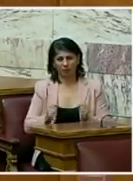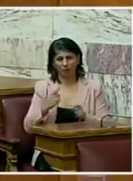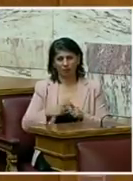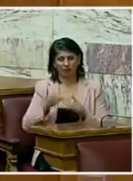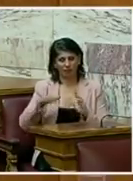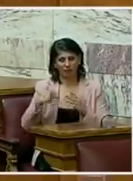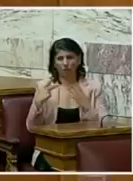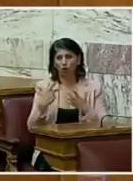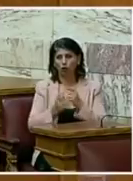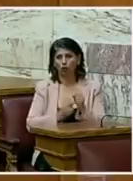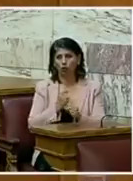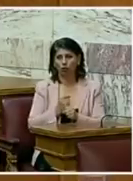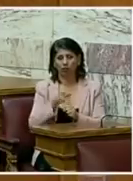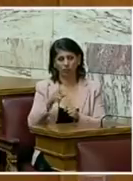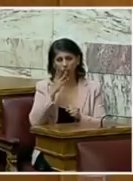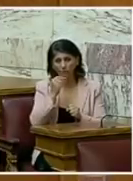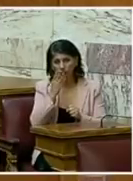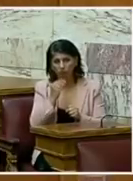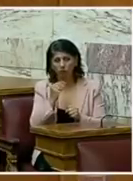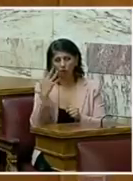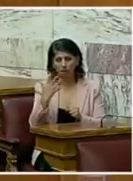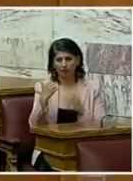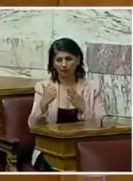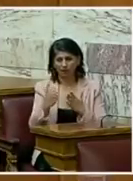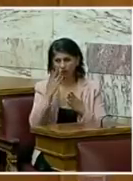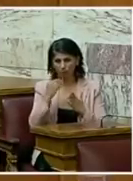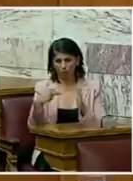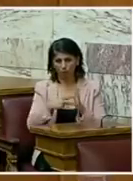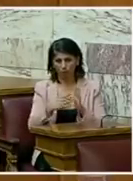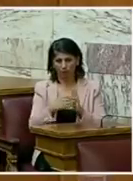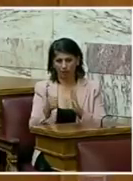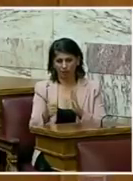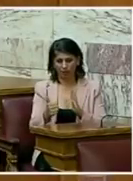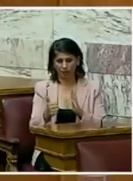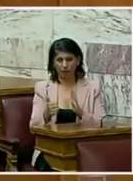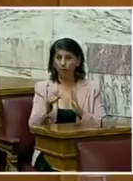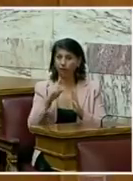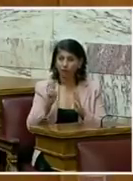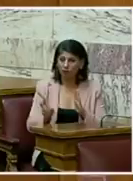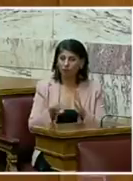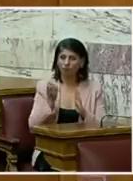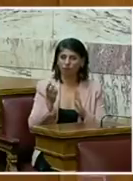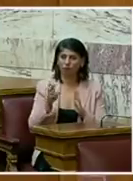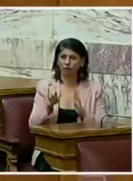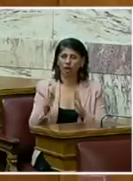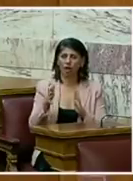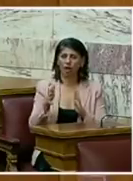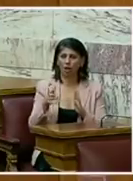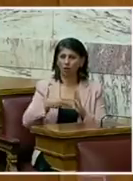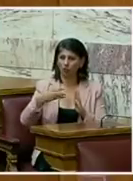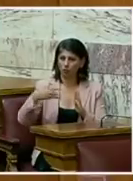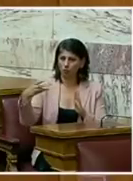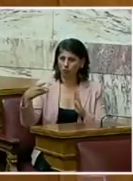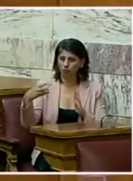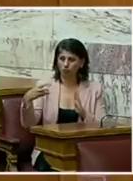οκταετία. Αυτά το Φεβρουάριο, 5 και 6 Φεβρουαρίου του 2016. Και ποια σκευωρία ανακάλυψε δίθεν ο ΣΥΡΙΖΑ που οι